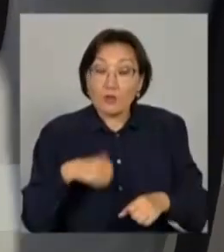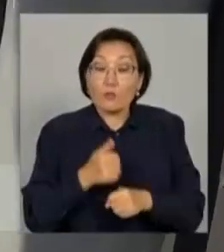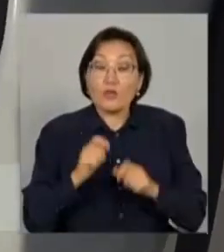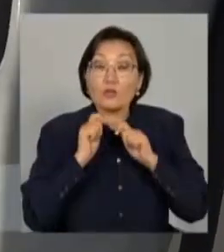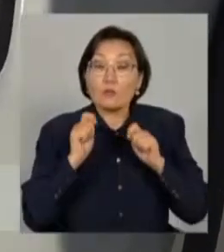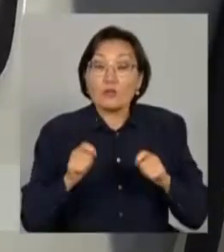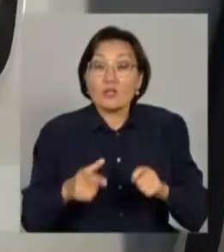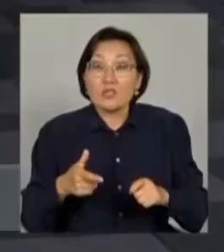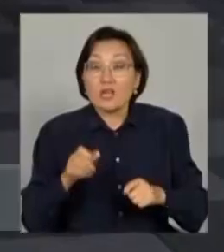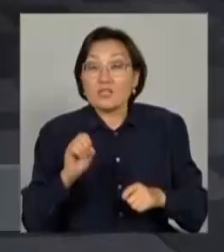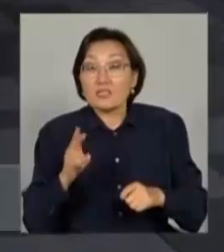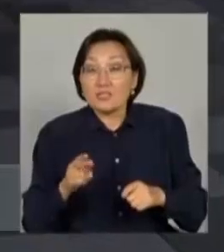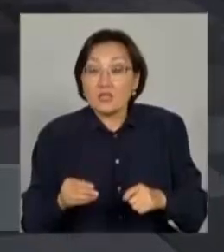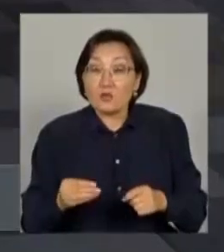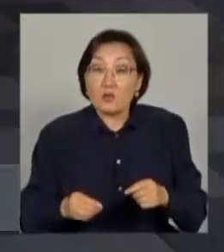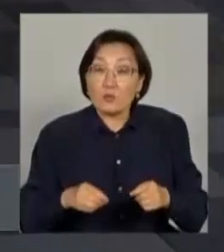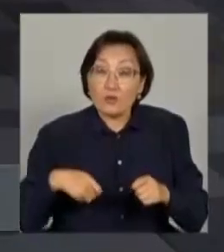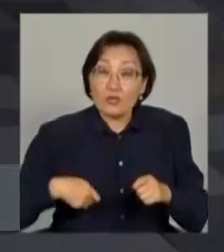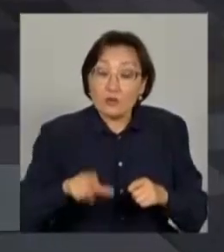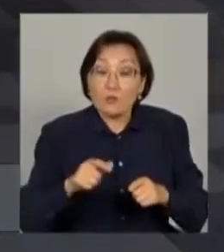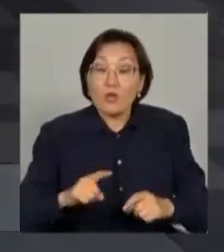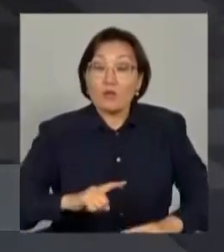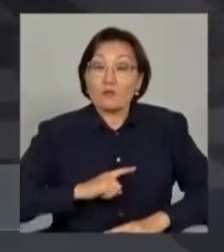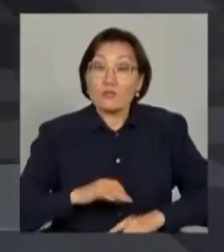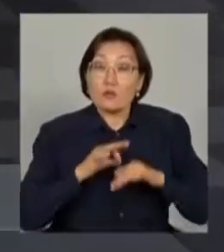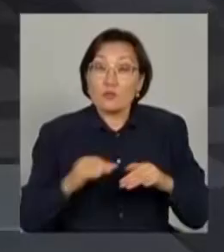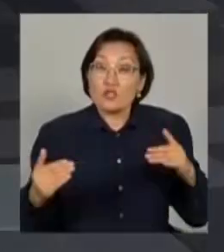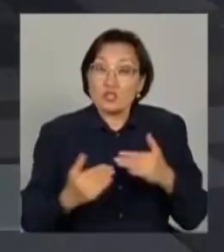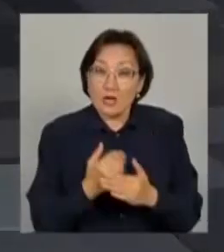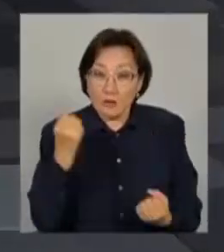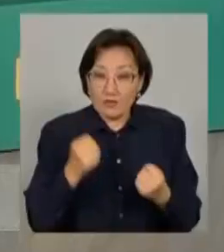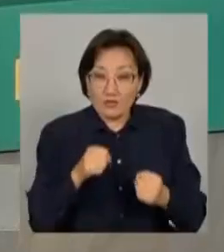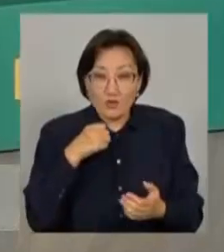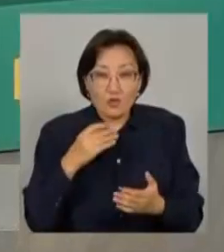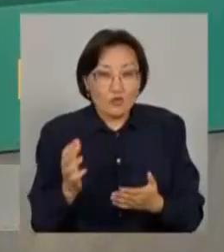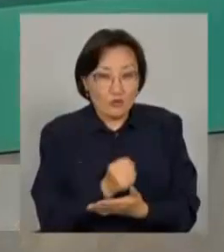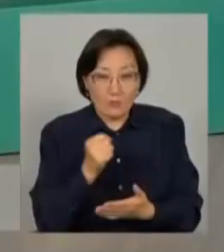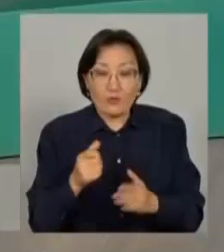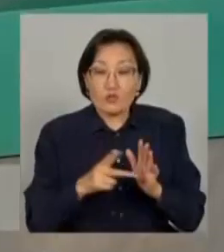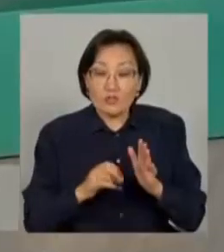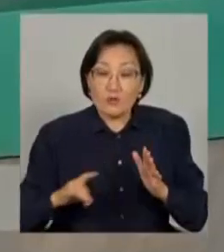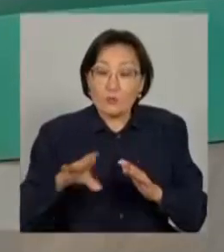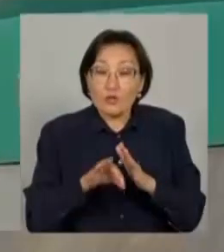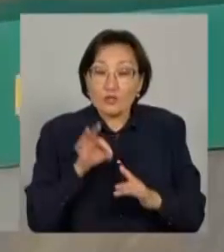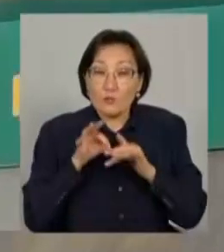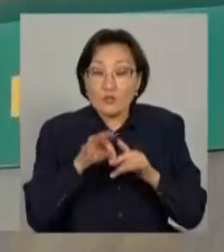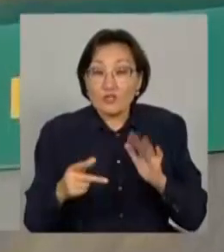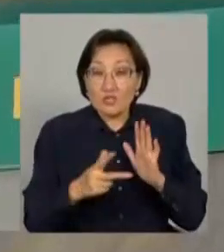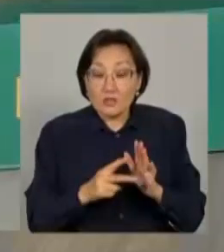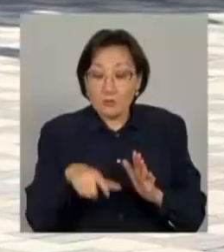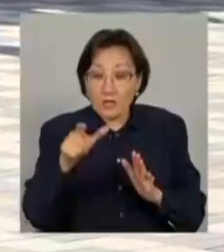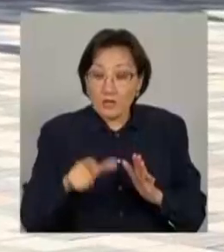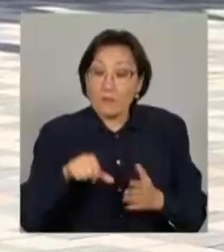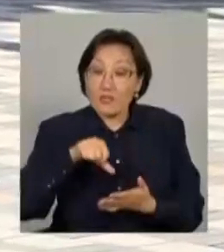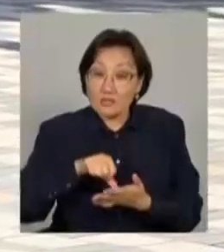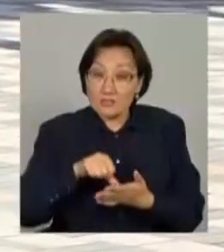Башылды демекші, асық ату жарысының ақтық сыңында жеңген адам су жаңа көлік ұтып алады. Финалға 8 ауданнан іріктеуден өткен 8 тұрғын ғана